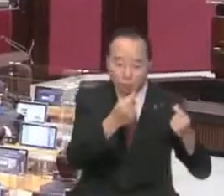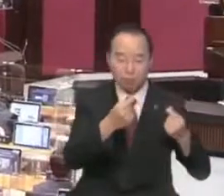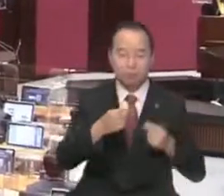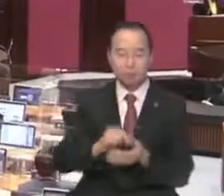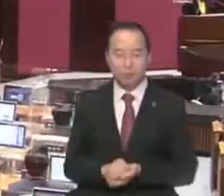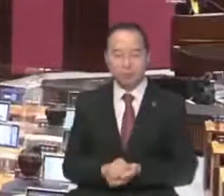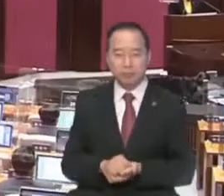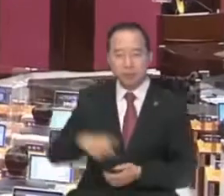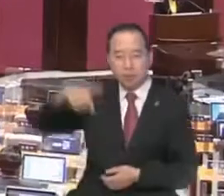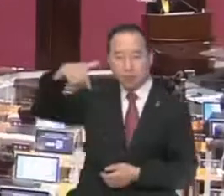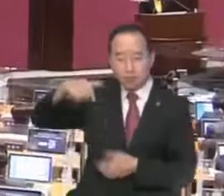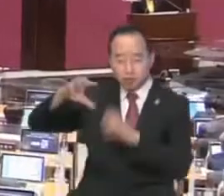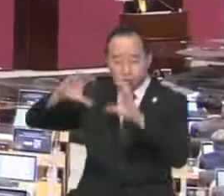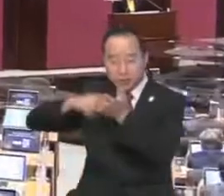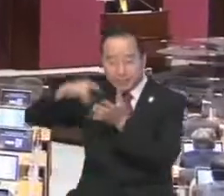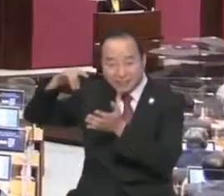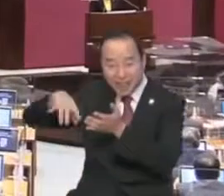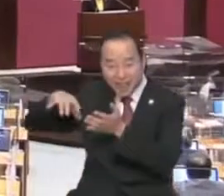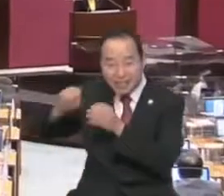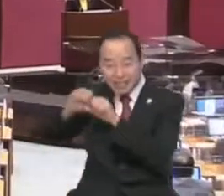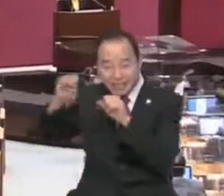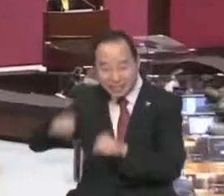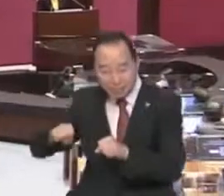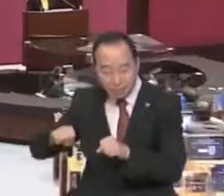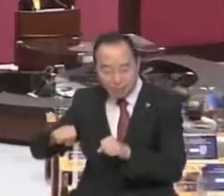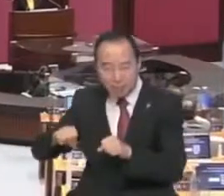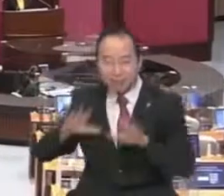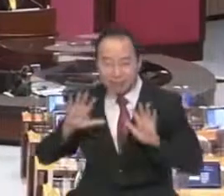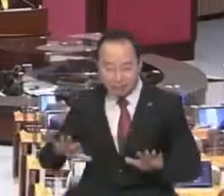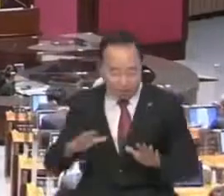기반 실시간 소득 파악 시스템을 구축해야 합니다.